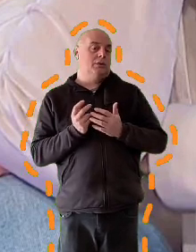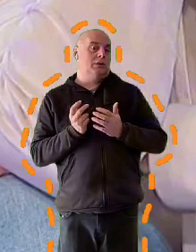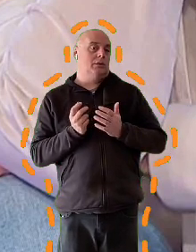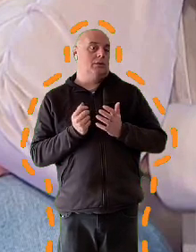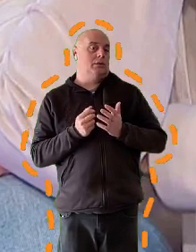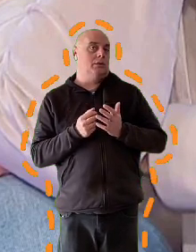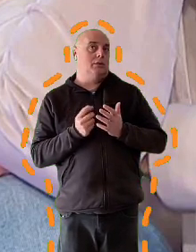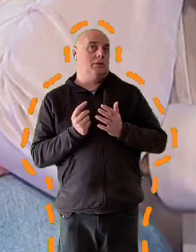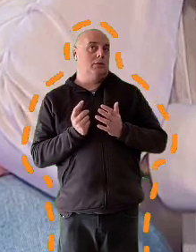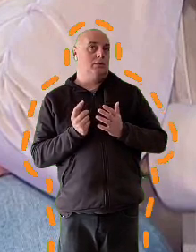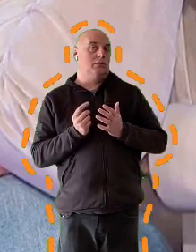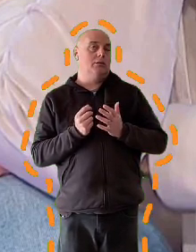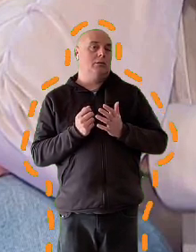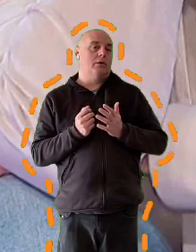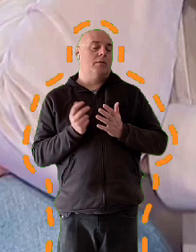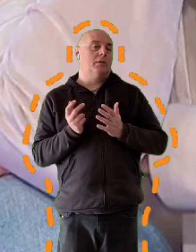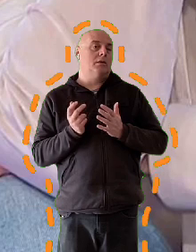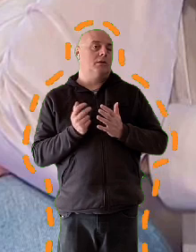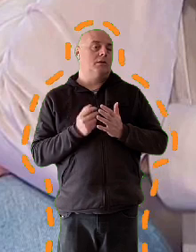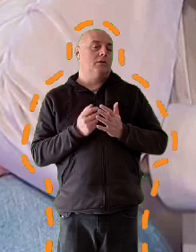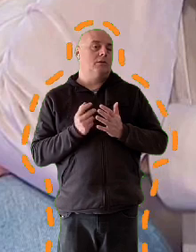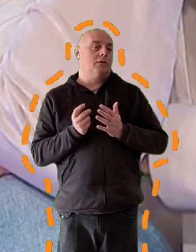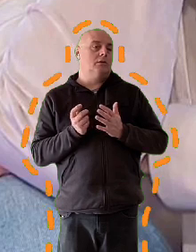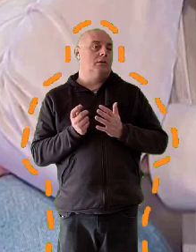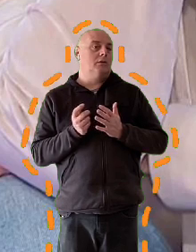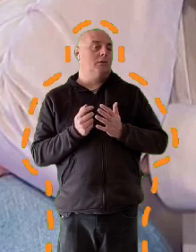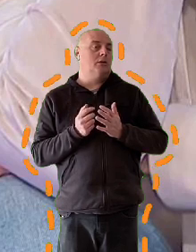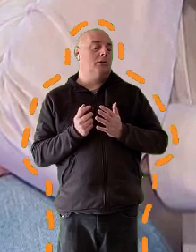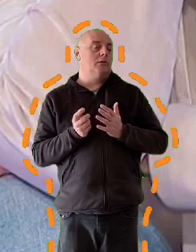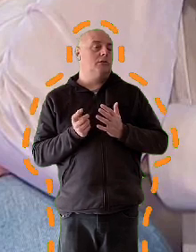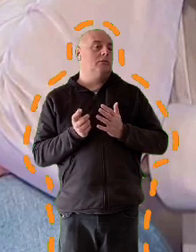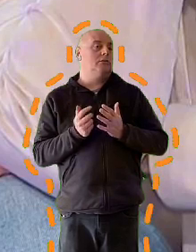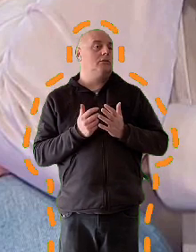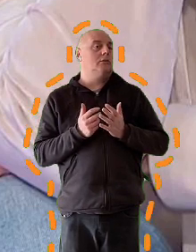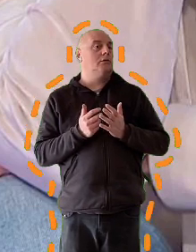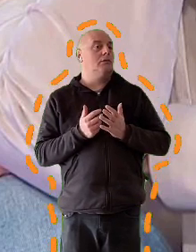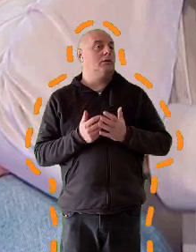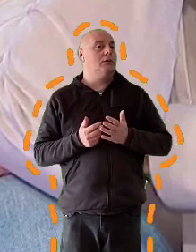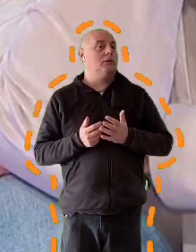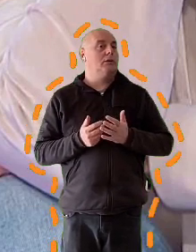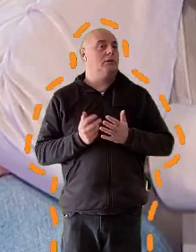dove il loro amore è nato sulle note di bruciare per te di Elisa